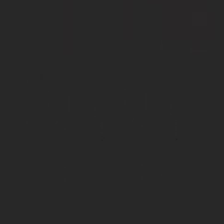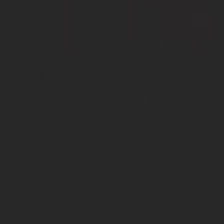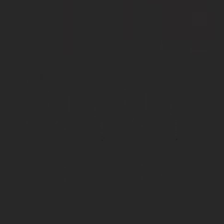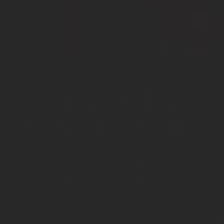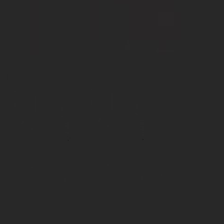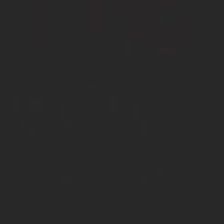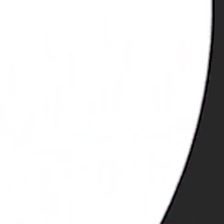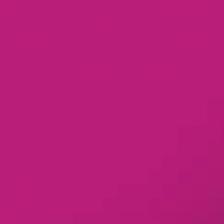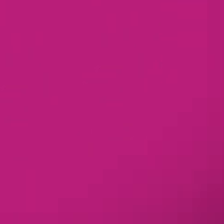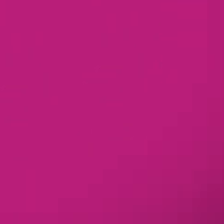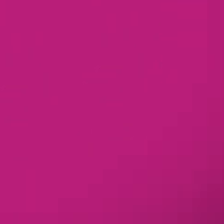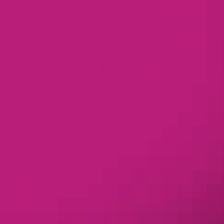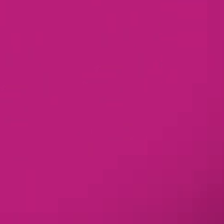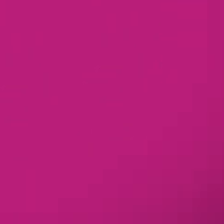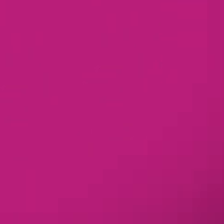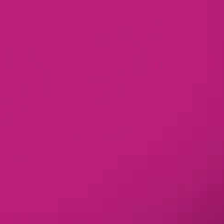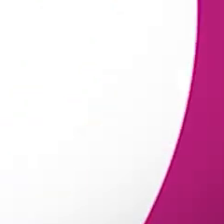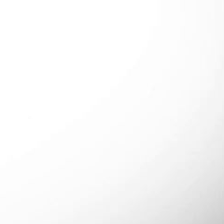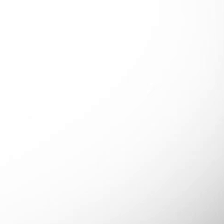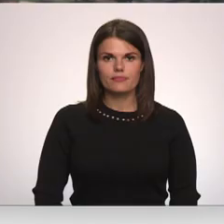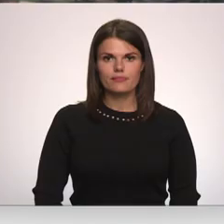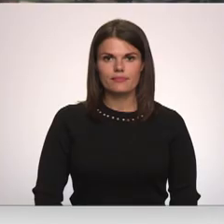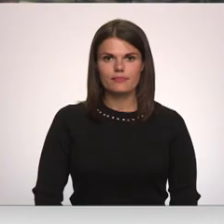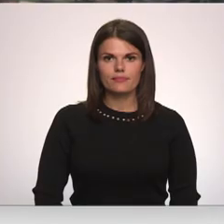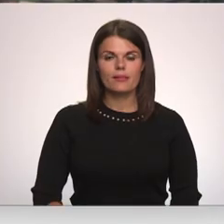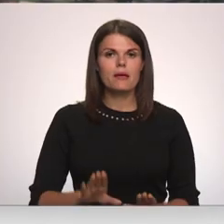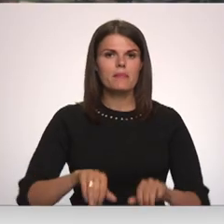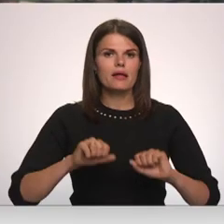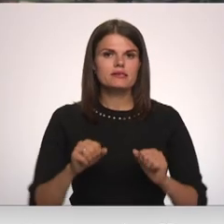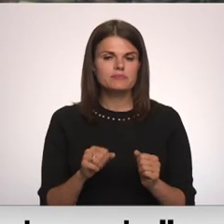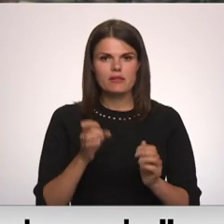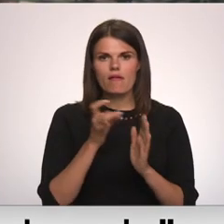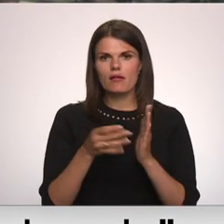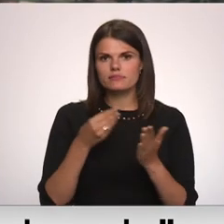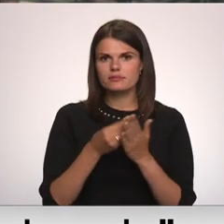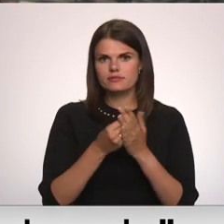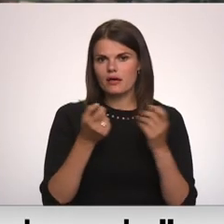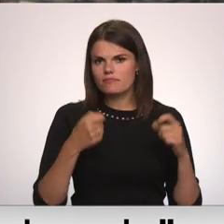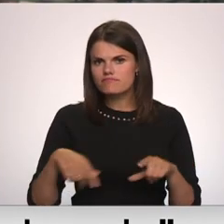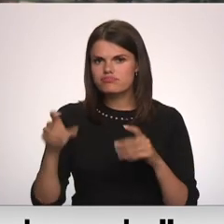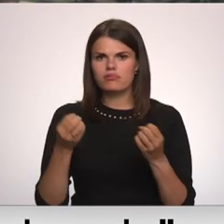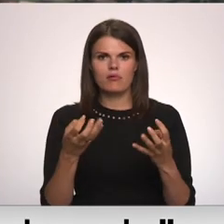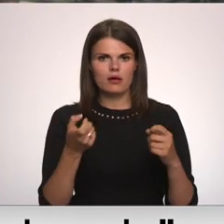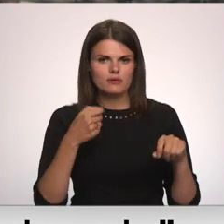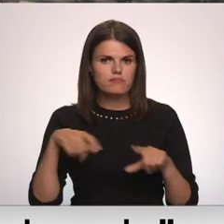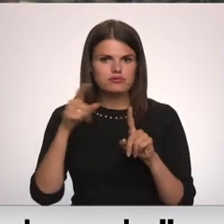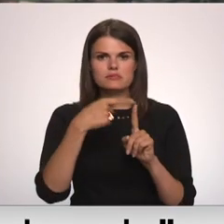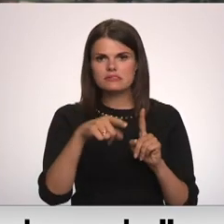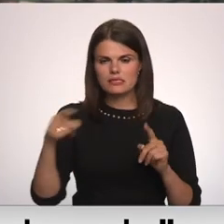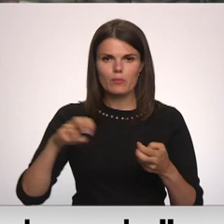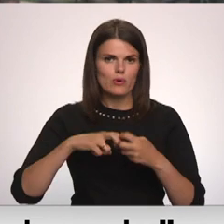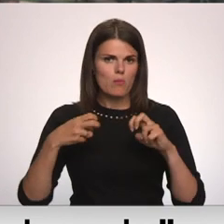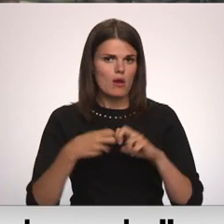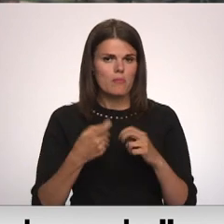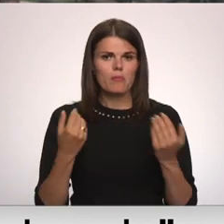Re, viss ēters ir te! Par spīti energoresursu cenu straujajam kāpumam un citiem izaicinājumiem,